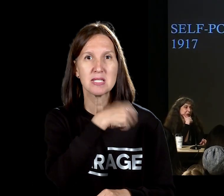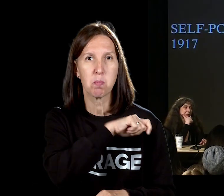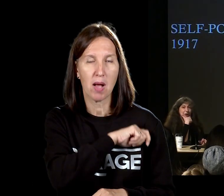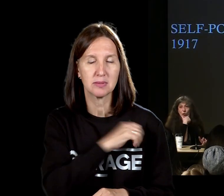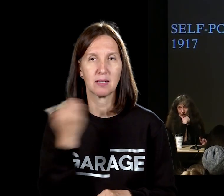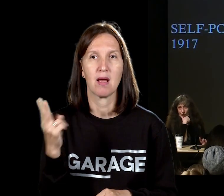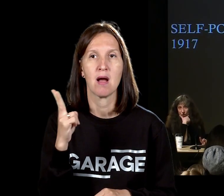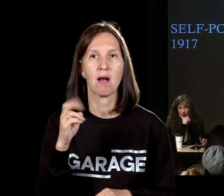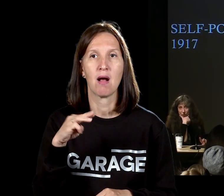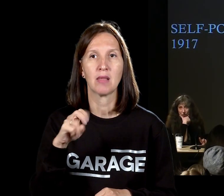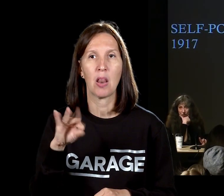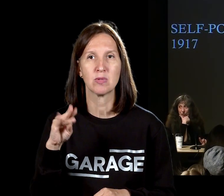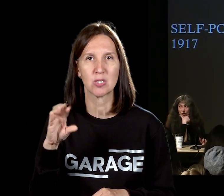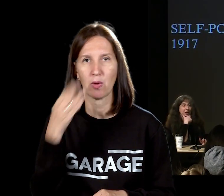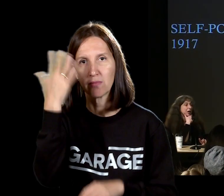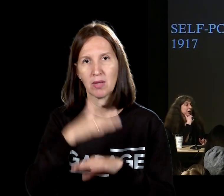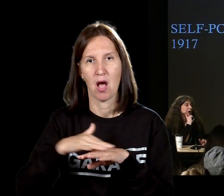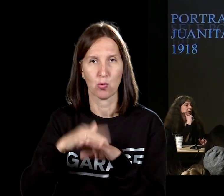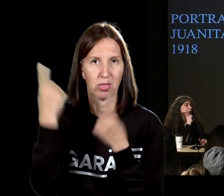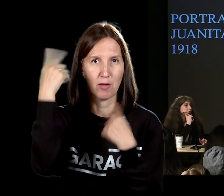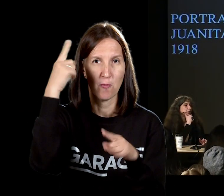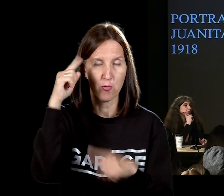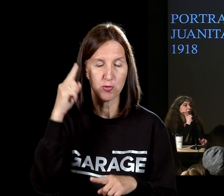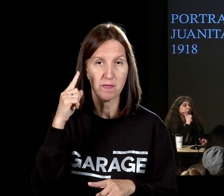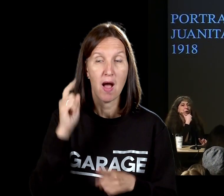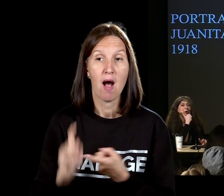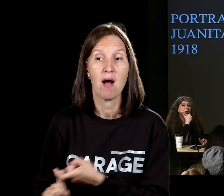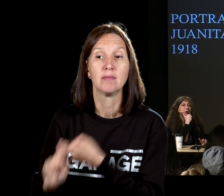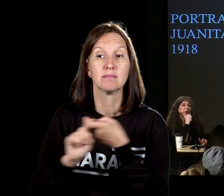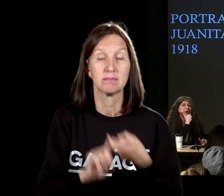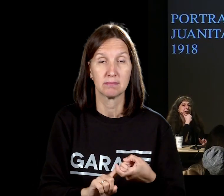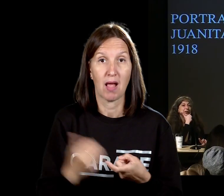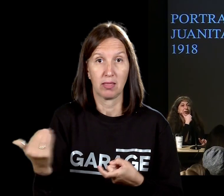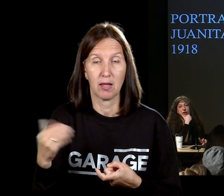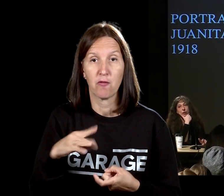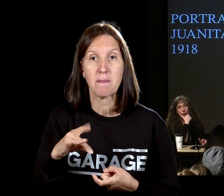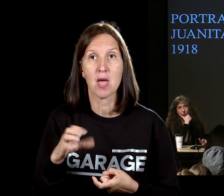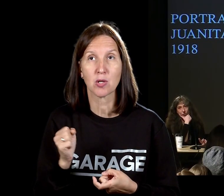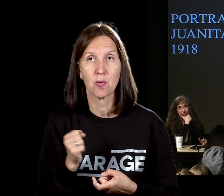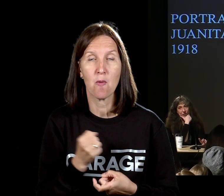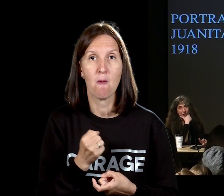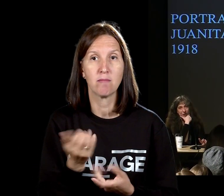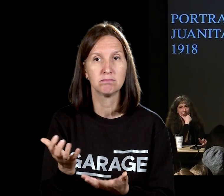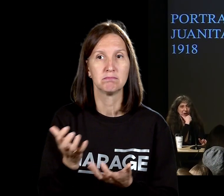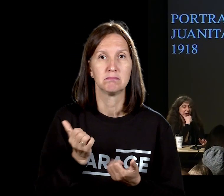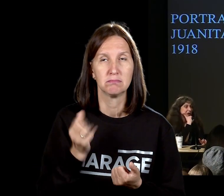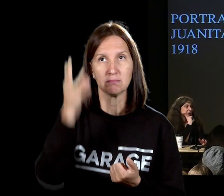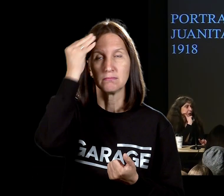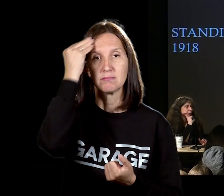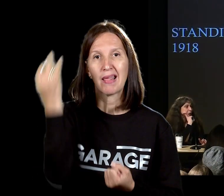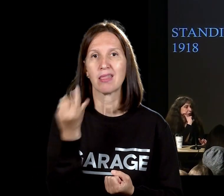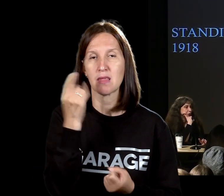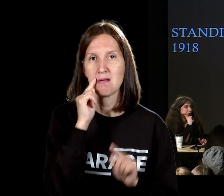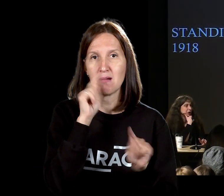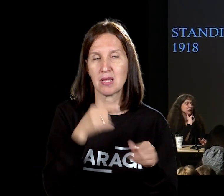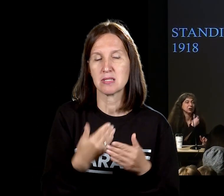испанское народное творчество, которое, как бы, от которого Миро берет интерес к орнаменту. И если